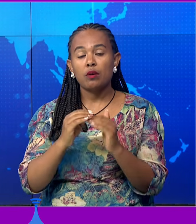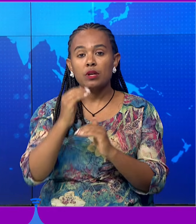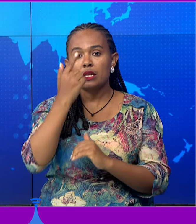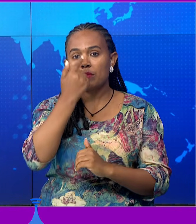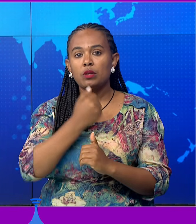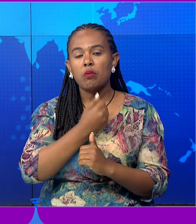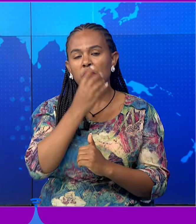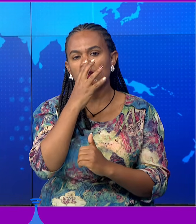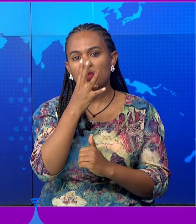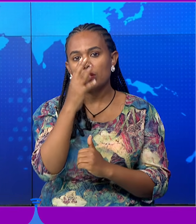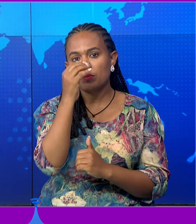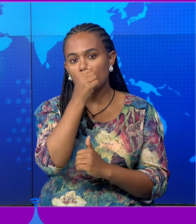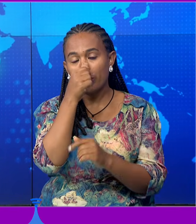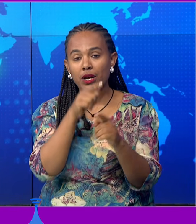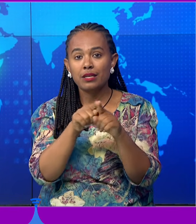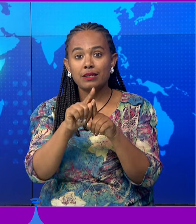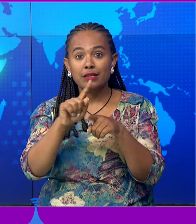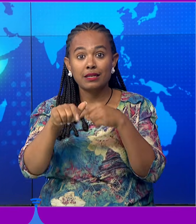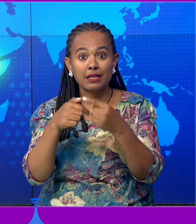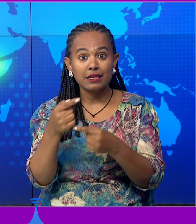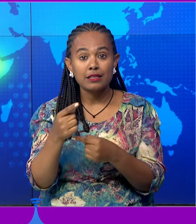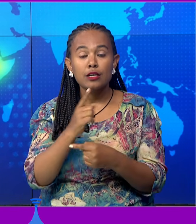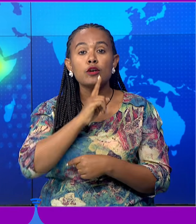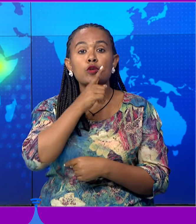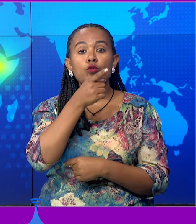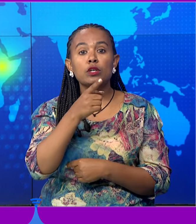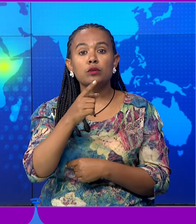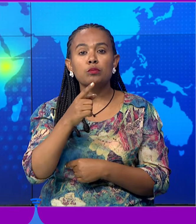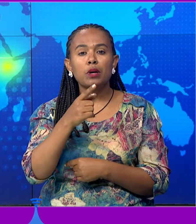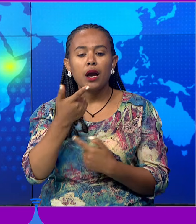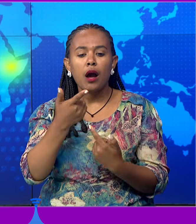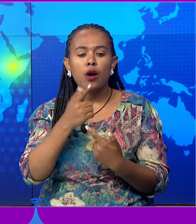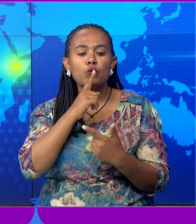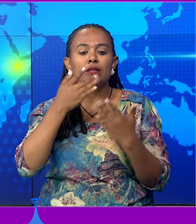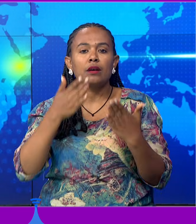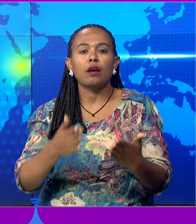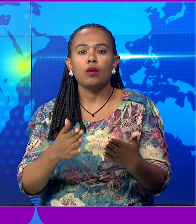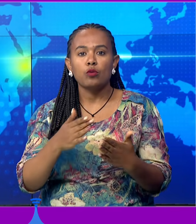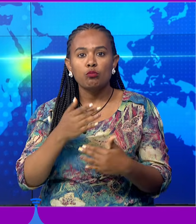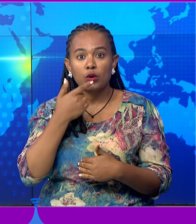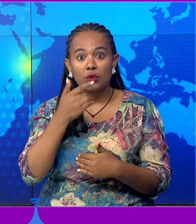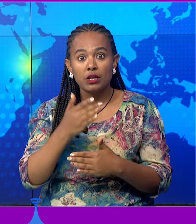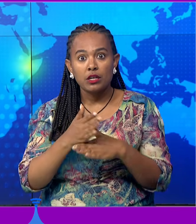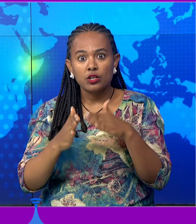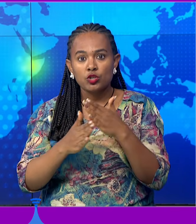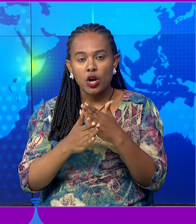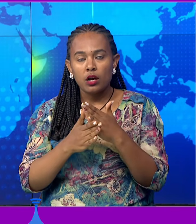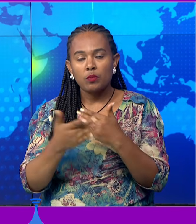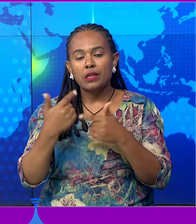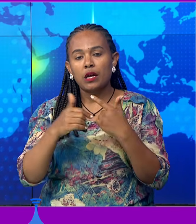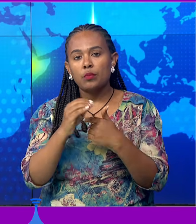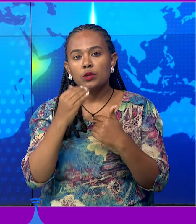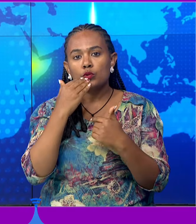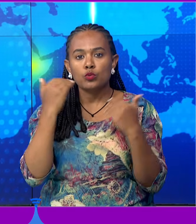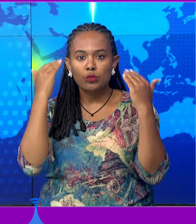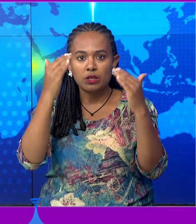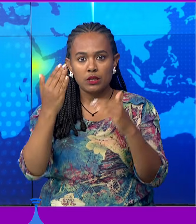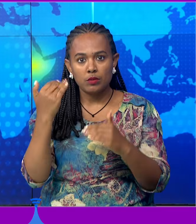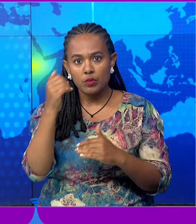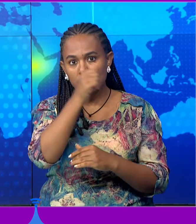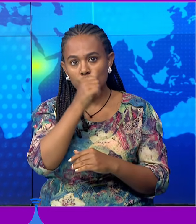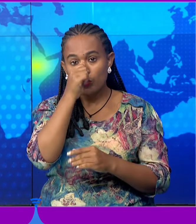መተማመን የተፈጠረበት የኢትዮጵያ የድርድር ሂደት እውነትም ጄኒውን ነው እውነተኛ ነው ወደሚል ደረጃ ያቀናንበትና ጥሩ የሚባል መድረክ ነው የነበረው።